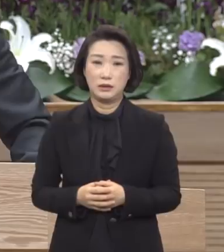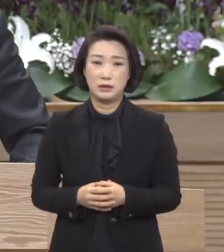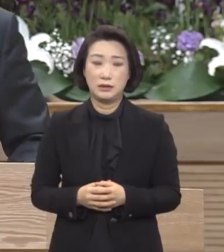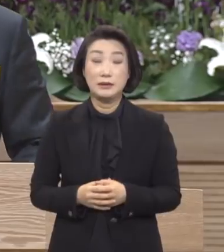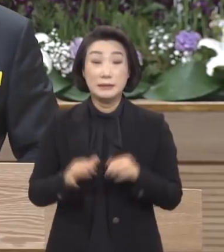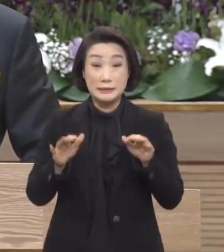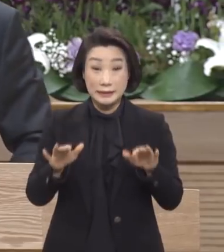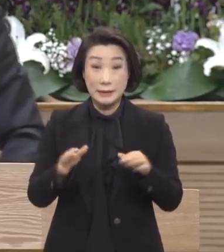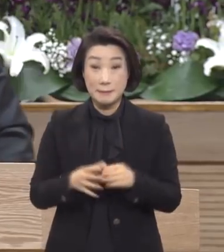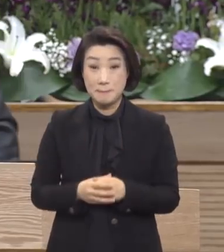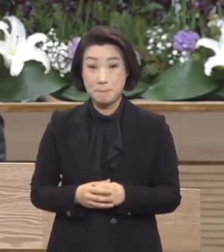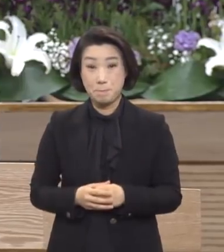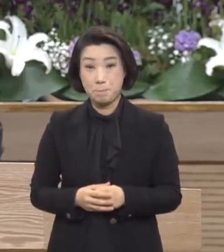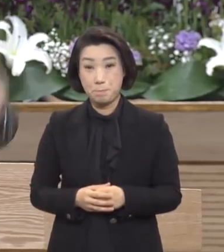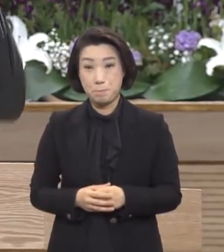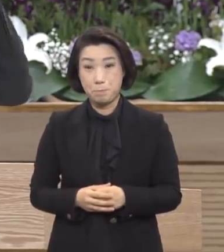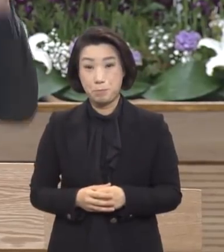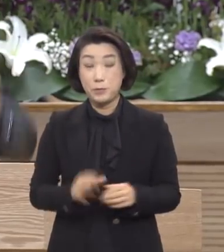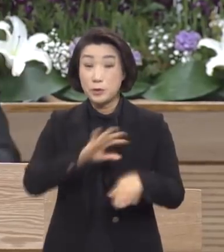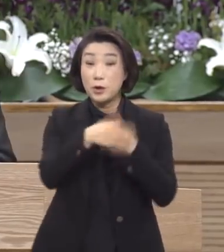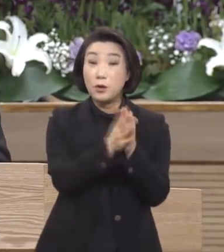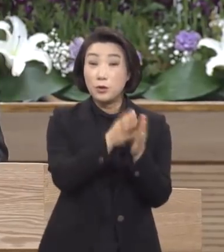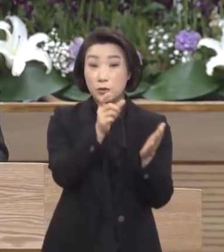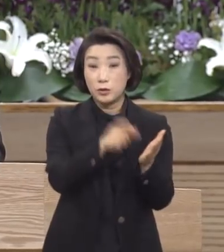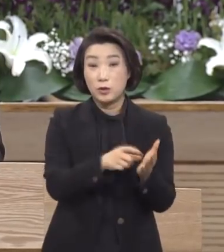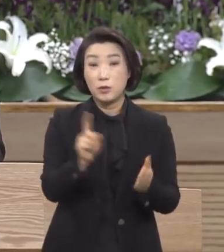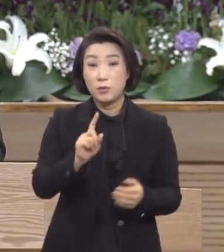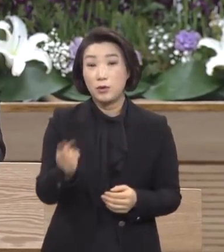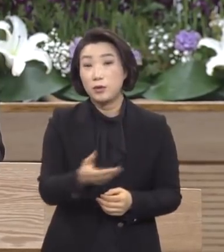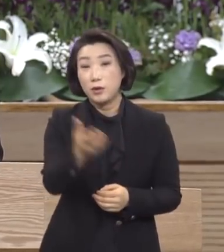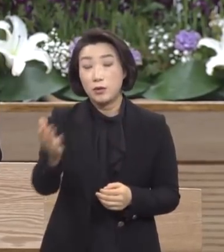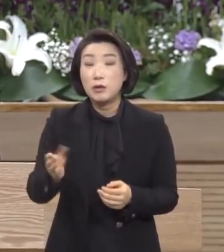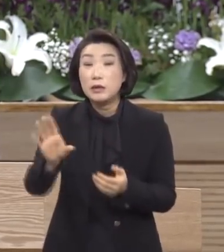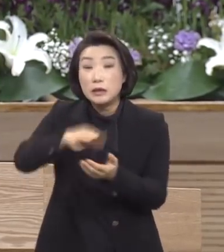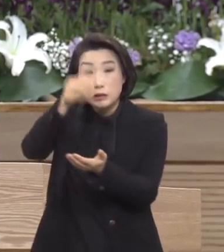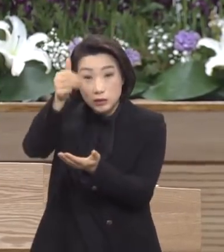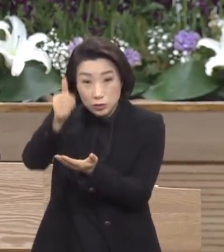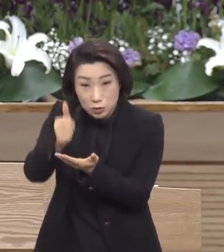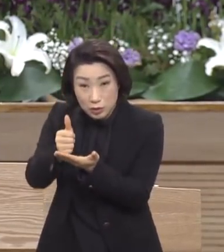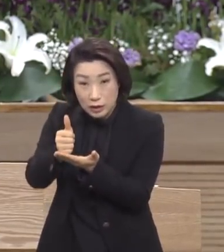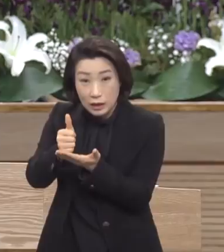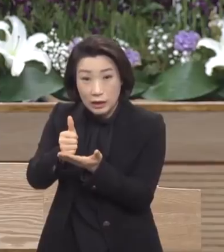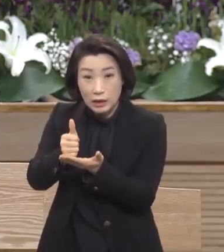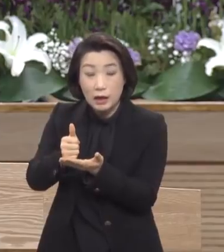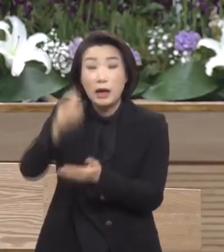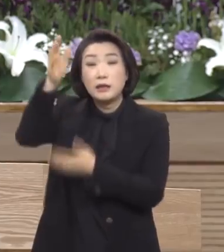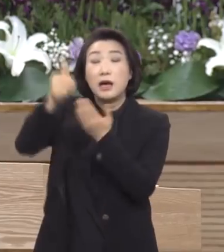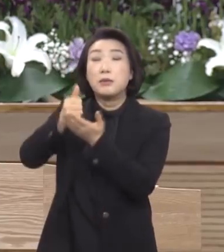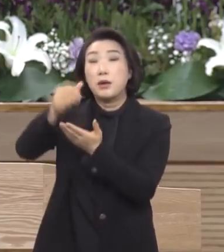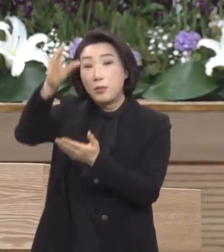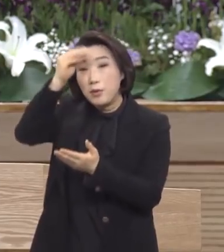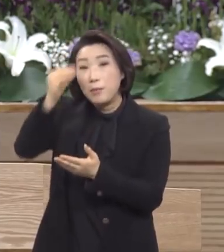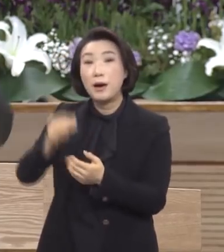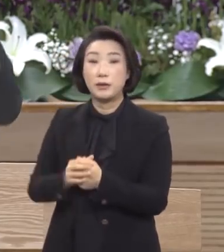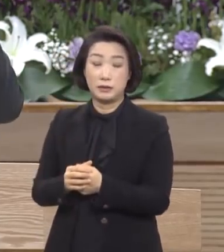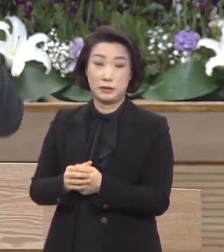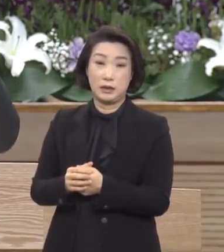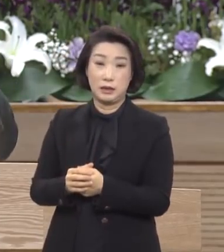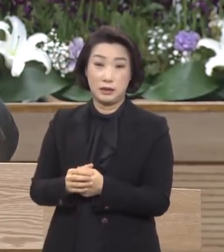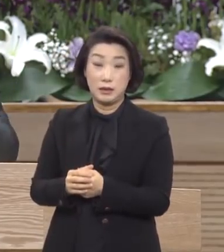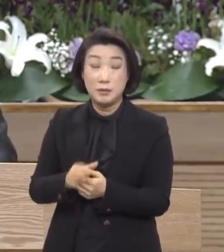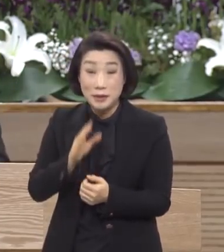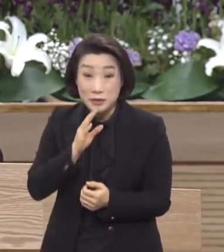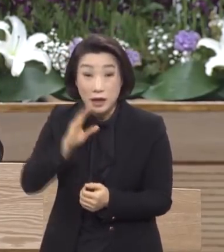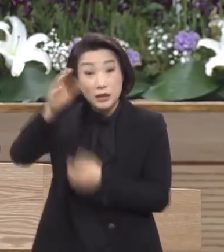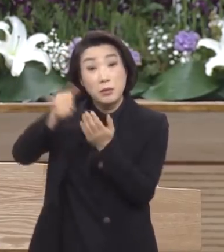응? 자, 성경에 말하기요. 그리스도께서 하나님을 본받는 게 뭐냐?